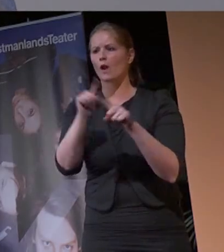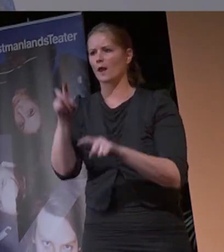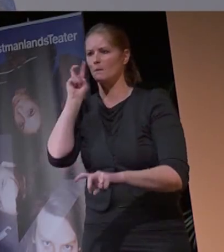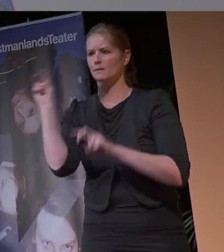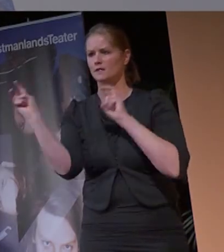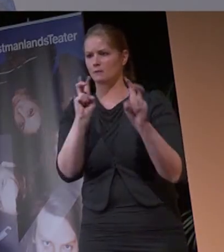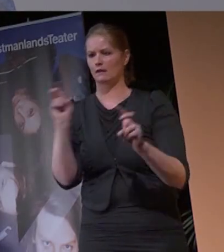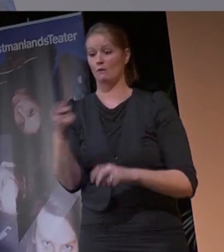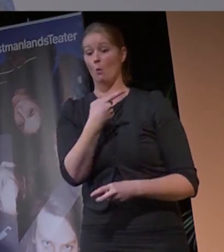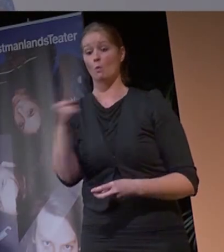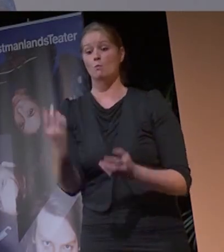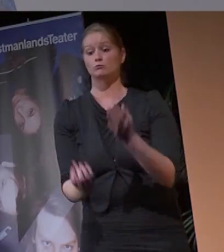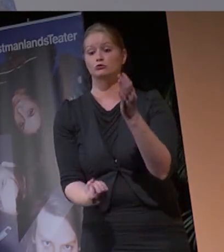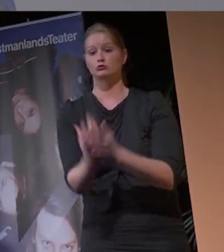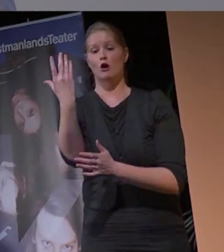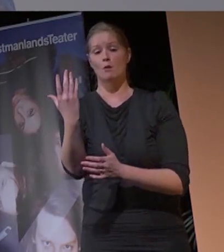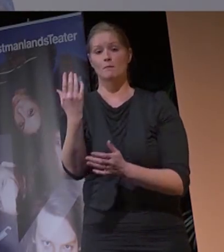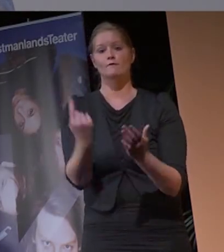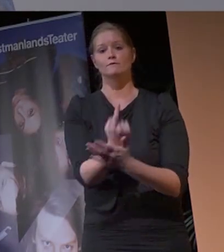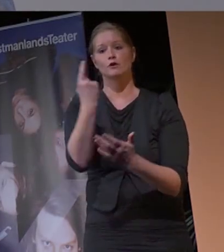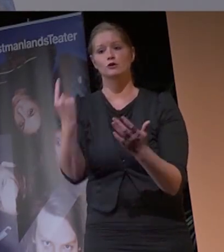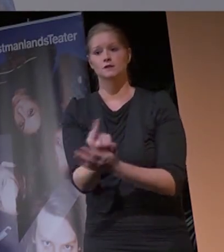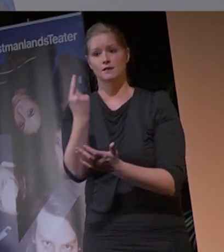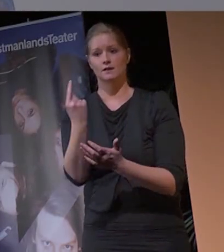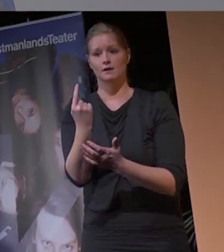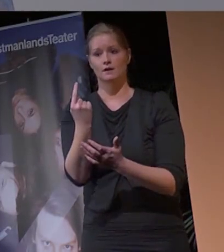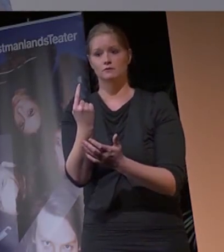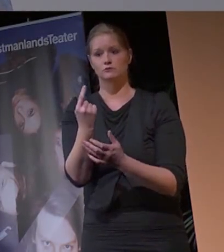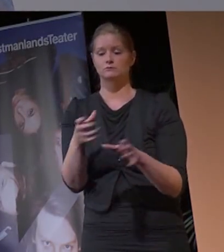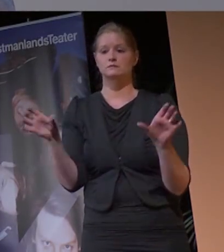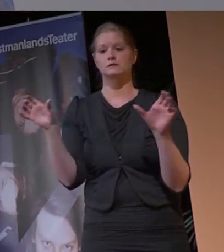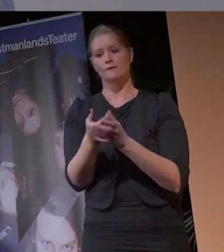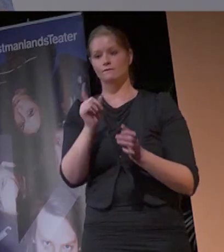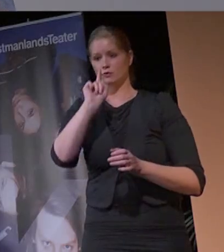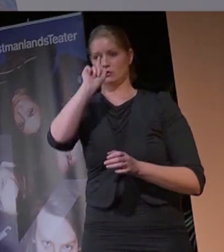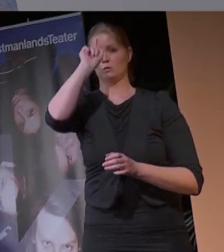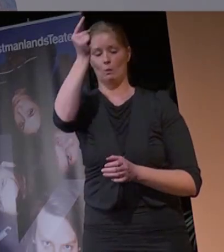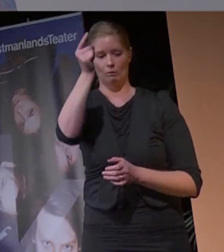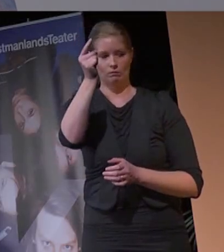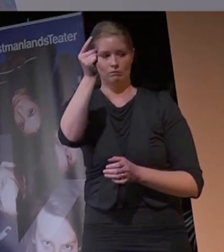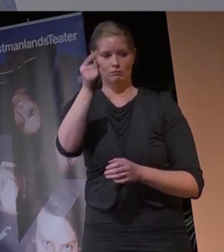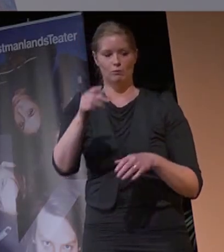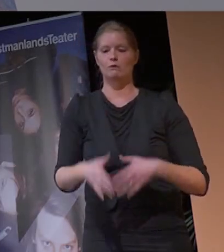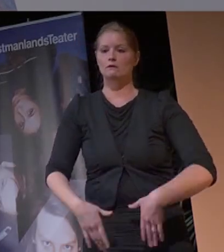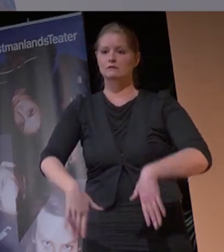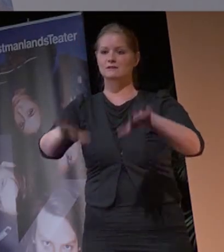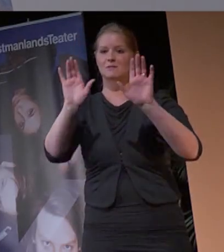förutsättningar för samförstånd, tillit och respekt. Grundbultarna i vår demokrati.